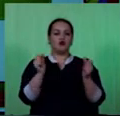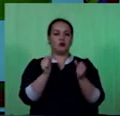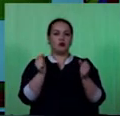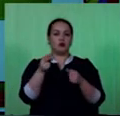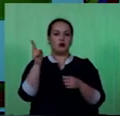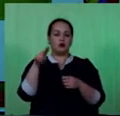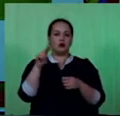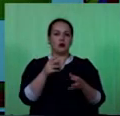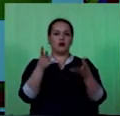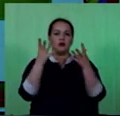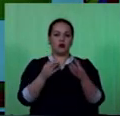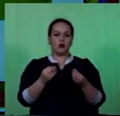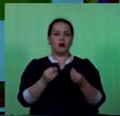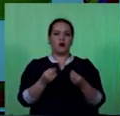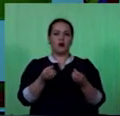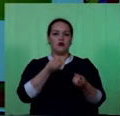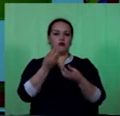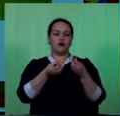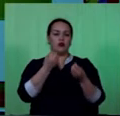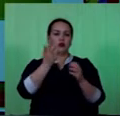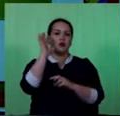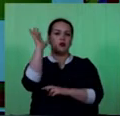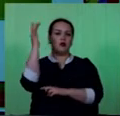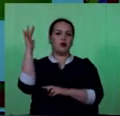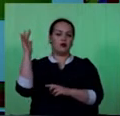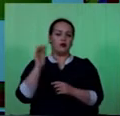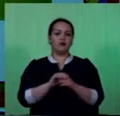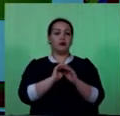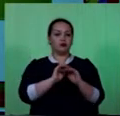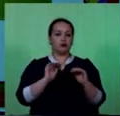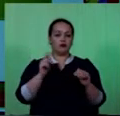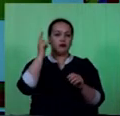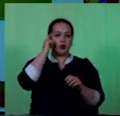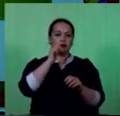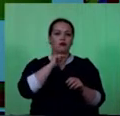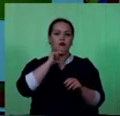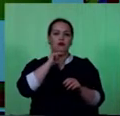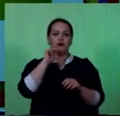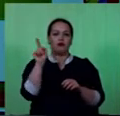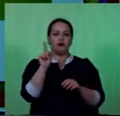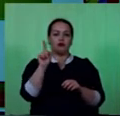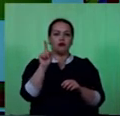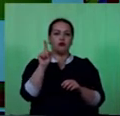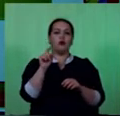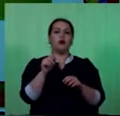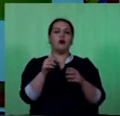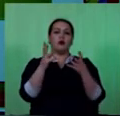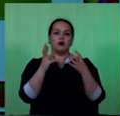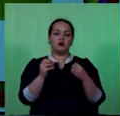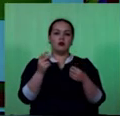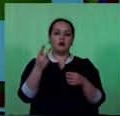d-day цветения деревьев ребята подумайте внимательно что за день